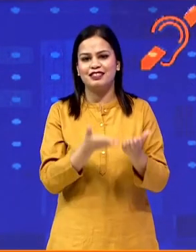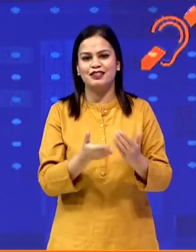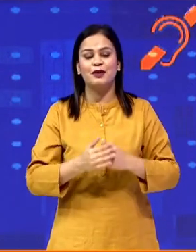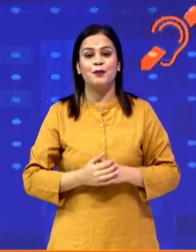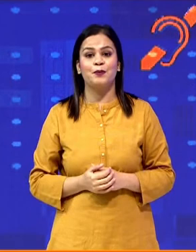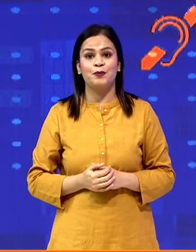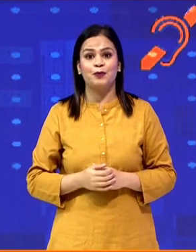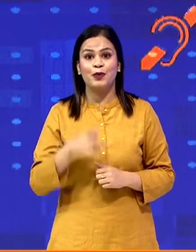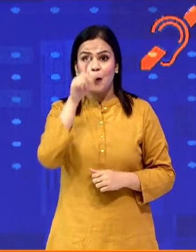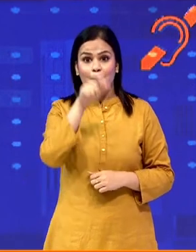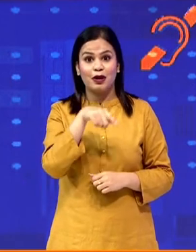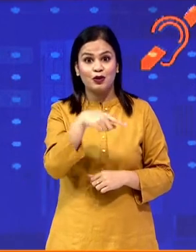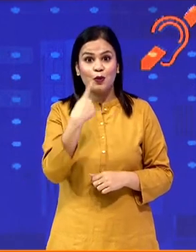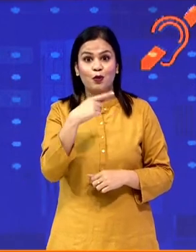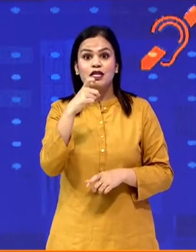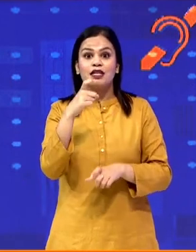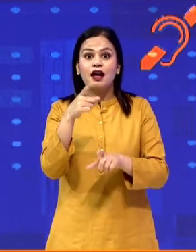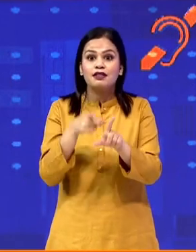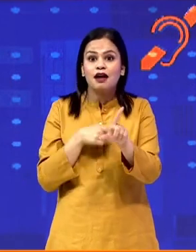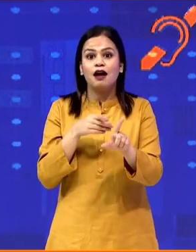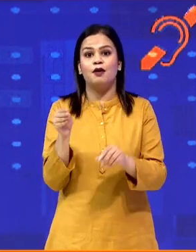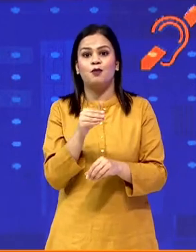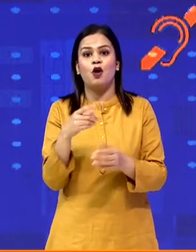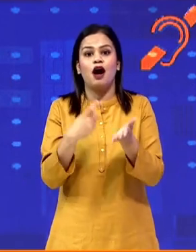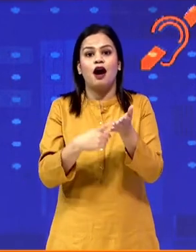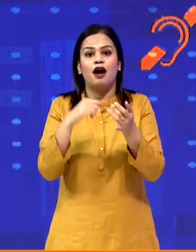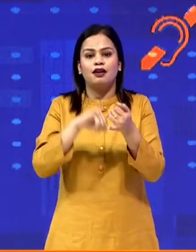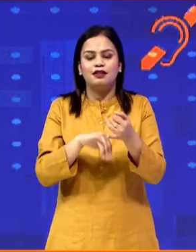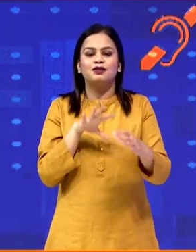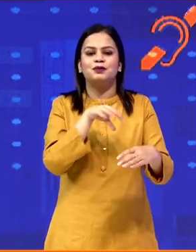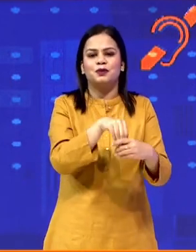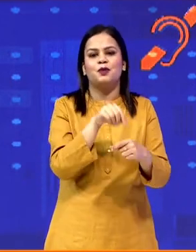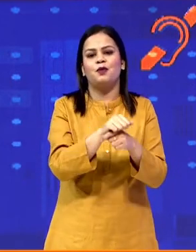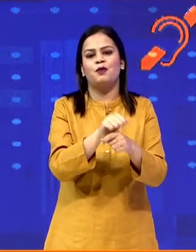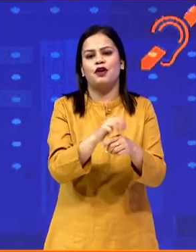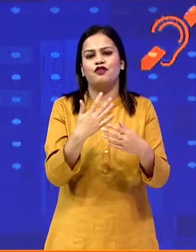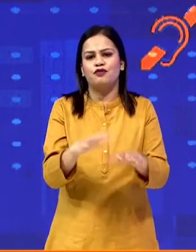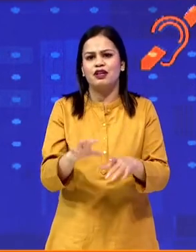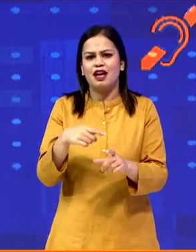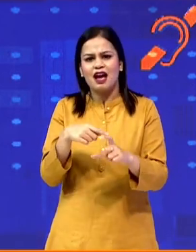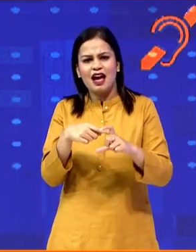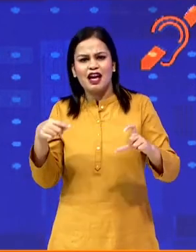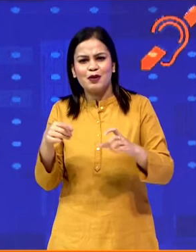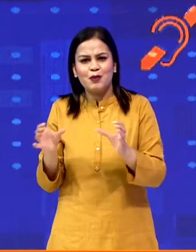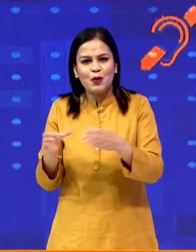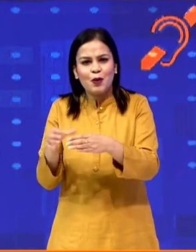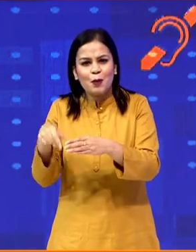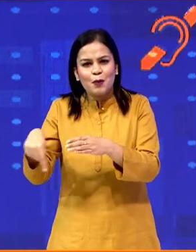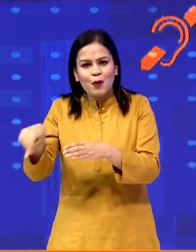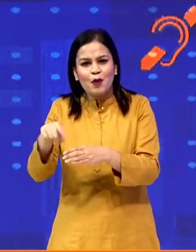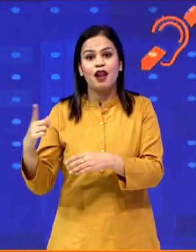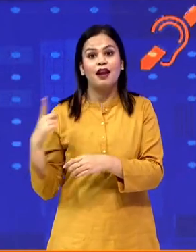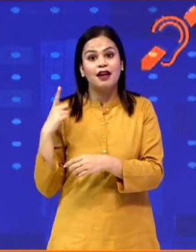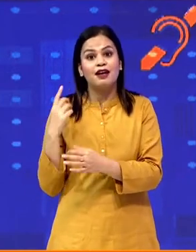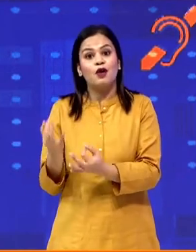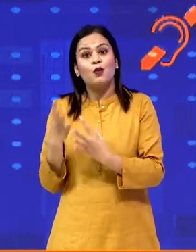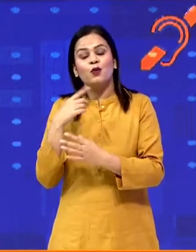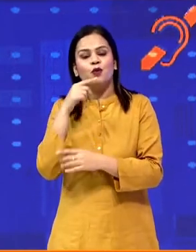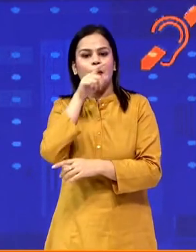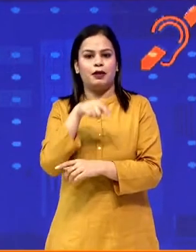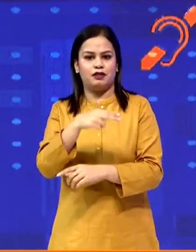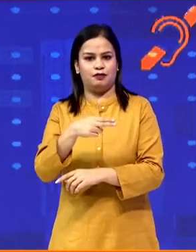इन्होंने साथ साल राज्यसभा में विरोधी दाल के नेता की जिम्मेदारी भी संभाली फिर अगस्त